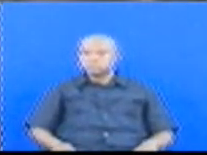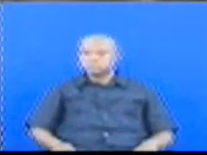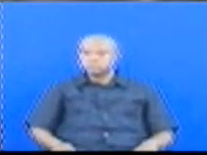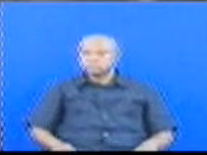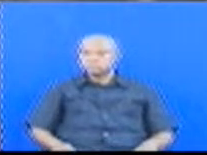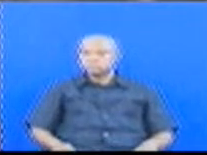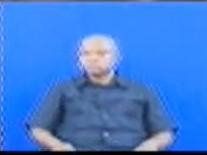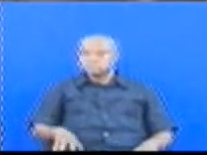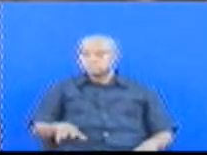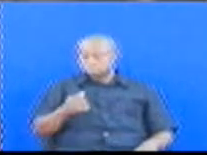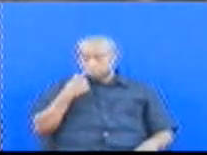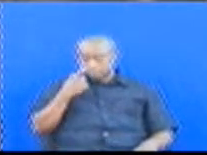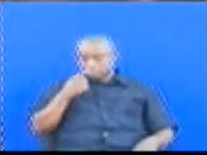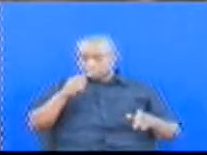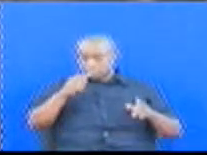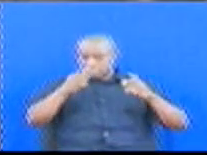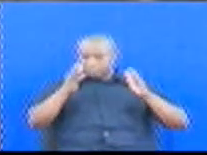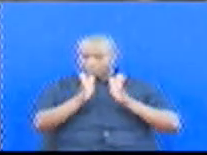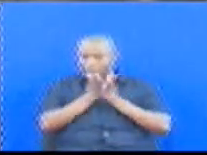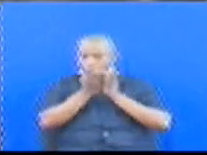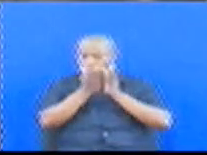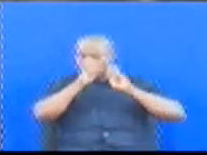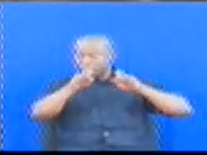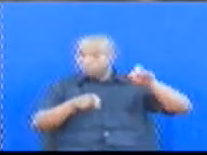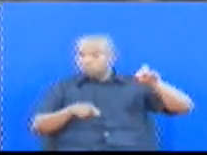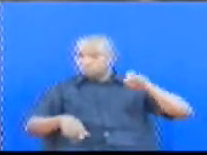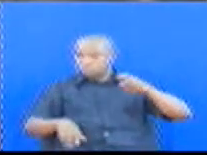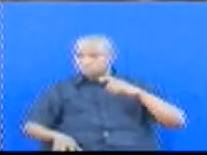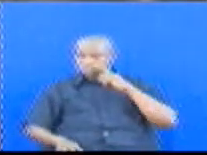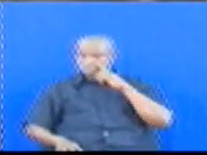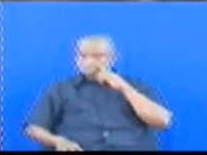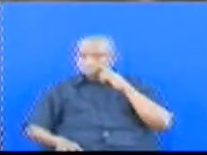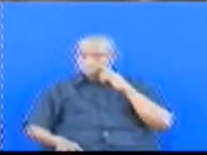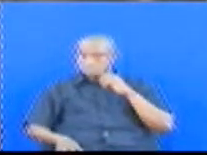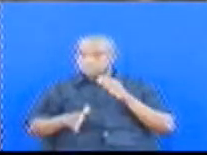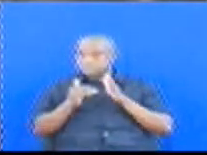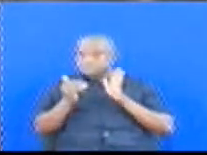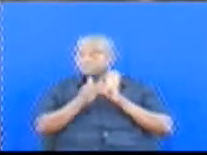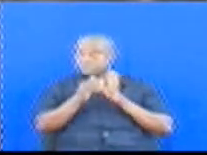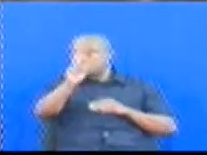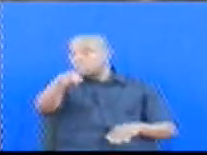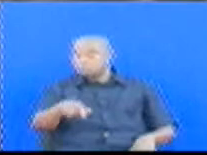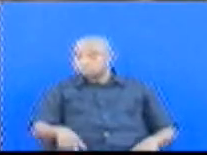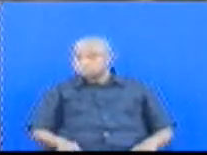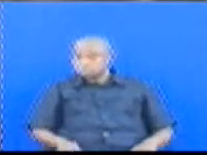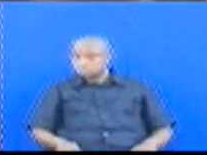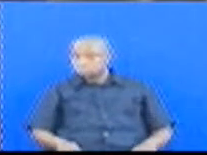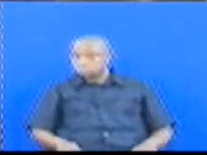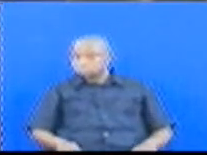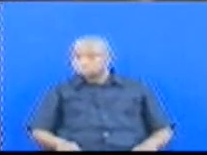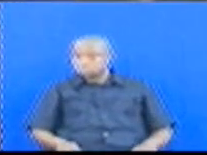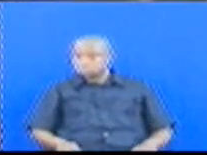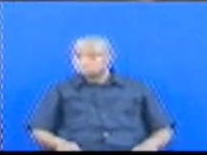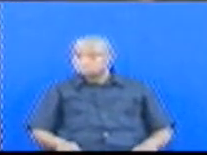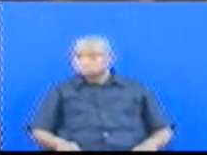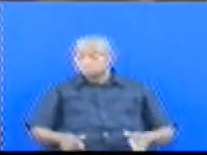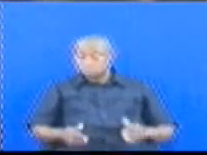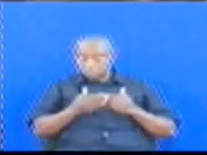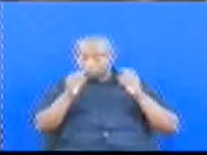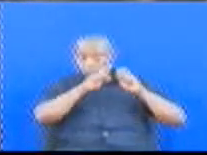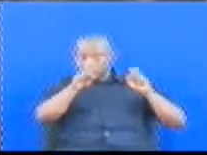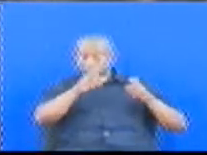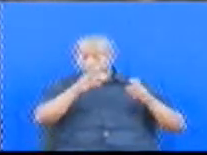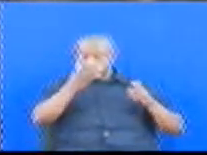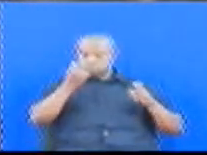Twende kwenye kile kifungu kinavyosema sasa. Twende, unayo ili, hii sheria unayo? Nenda kwenye hicho kifungu